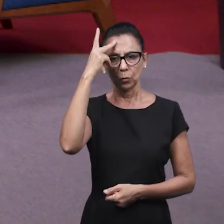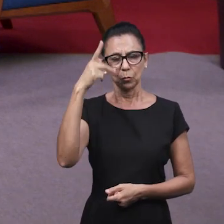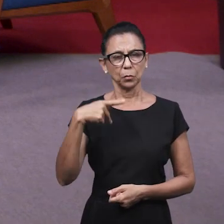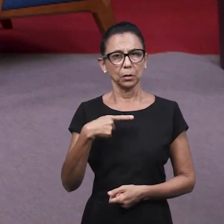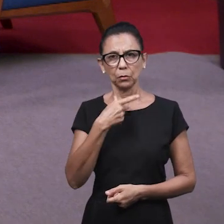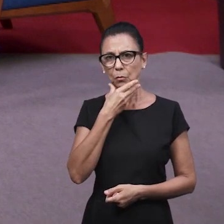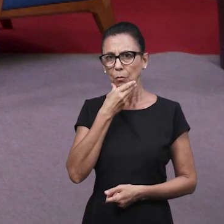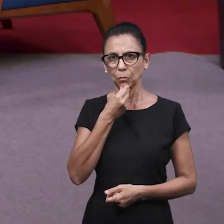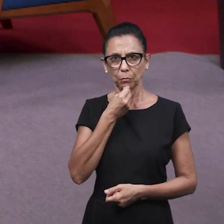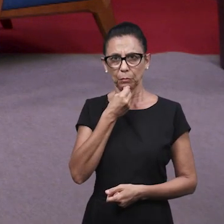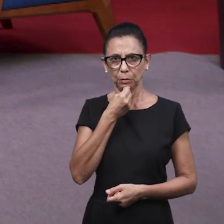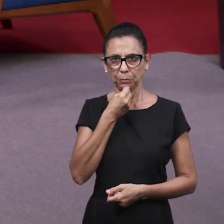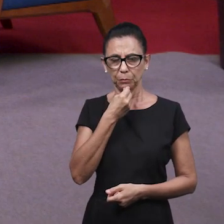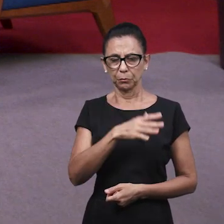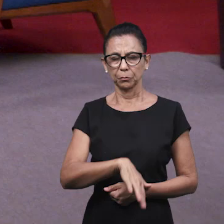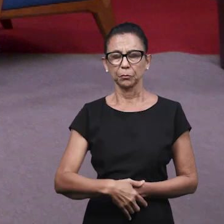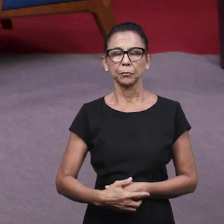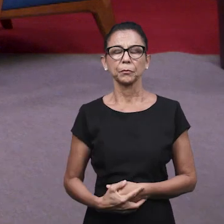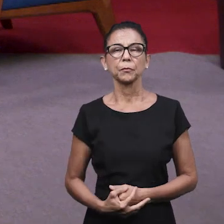d'homme.